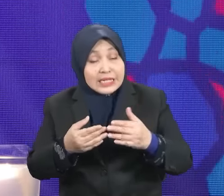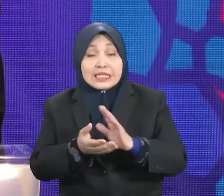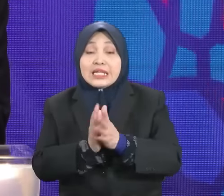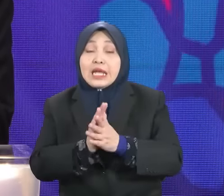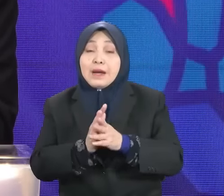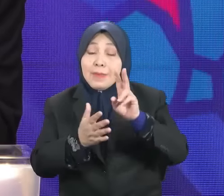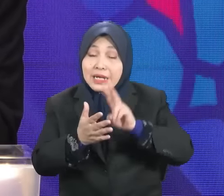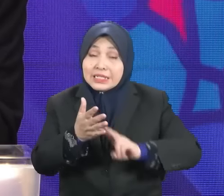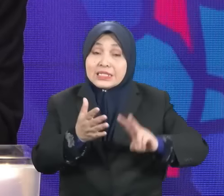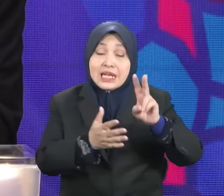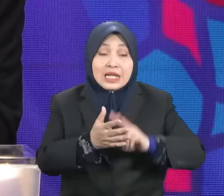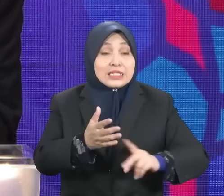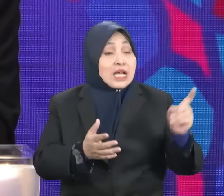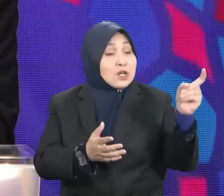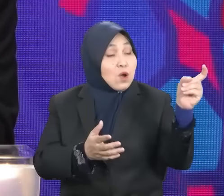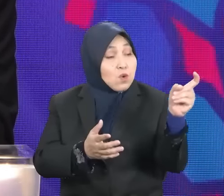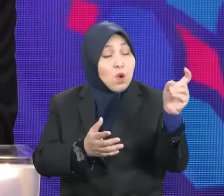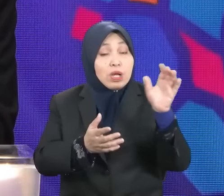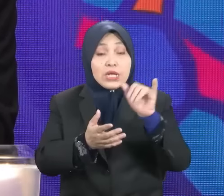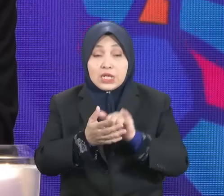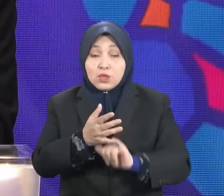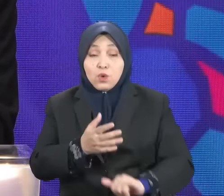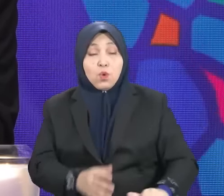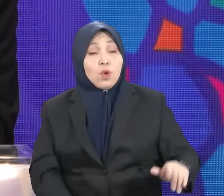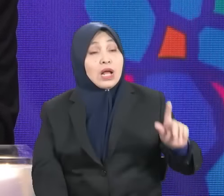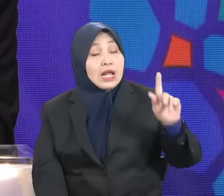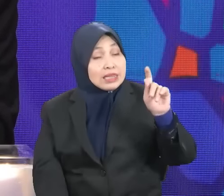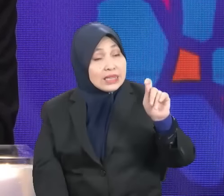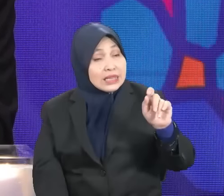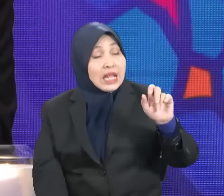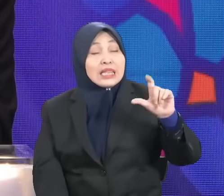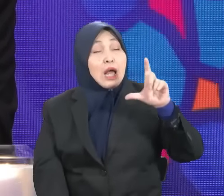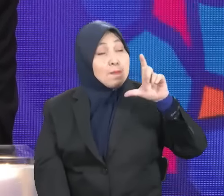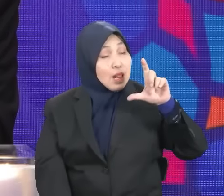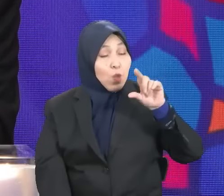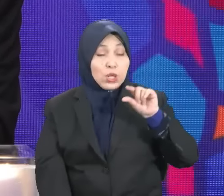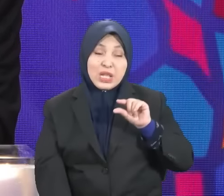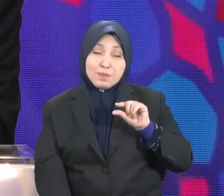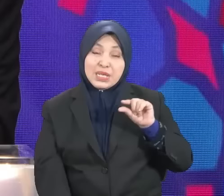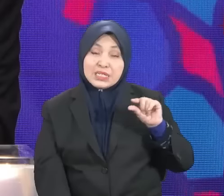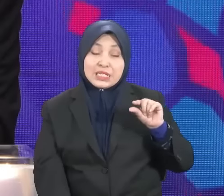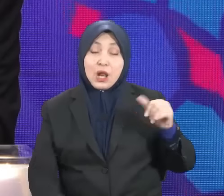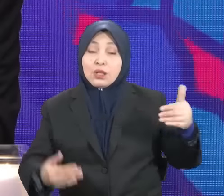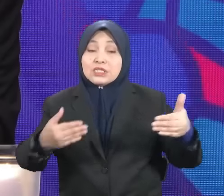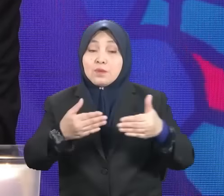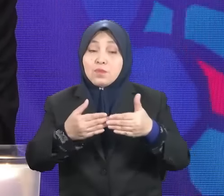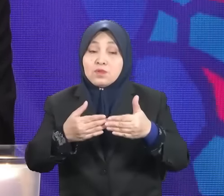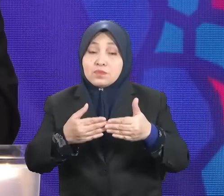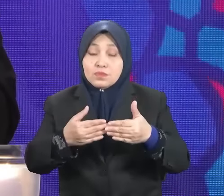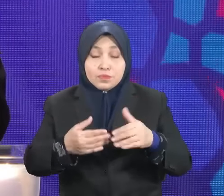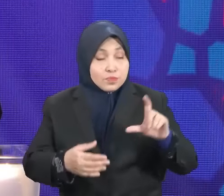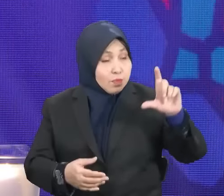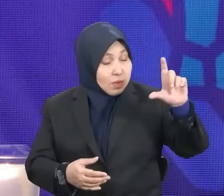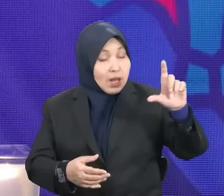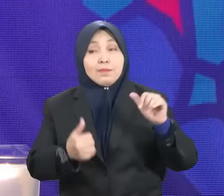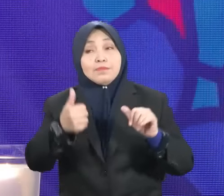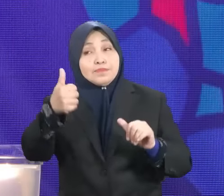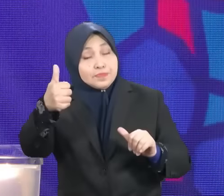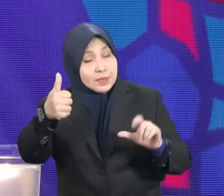bacaan ra itu tebal ke tipis kalau sambung tebal bagus